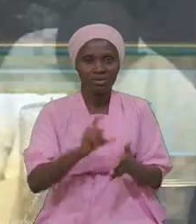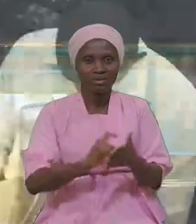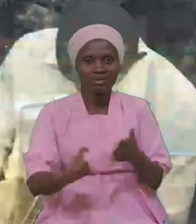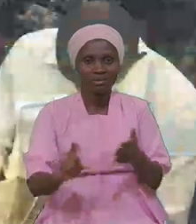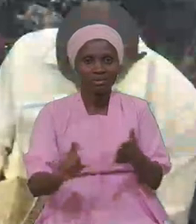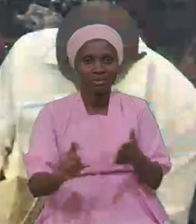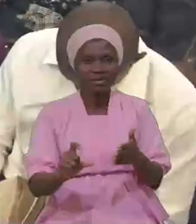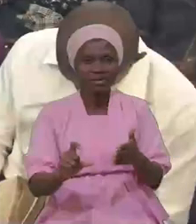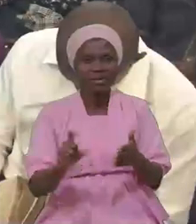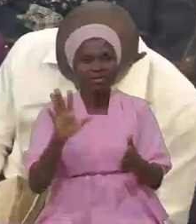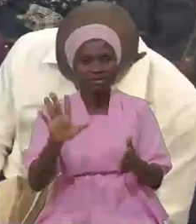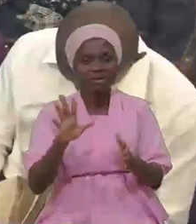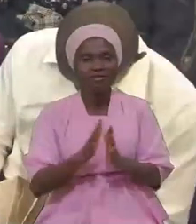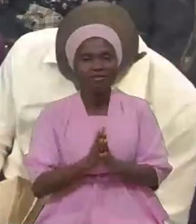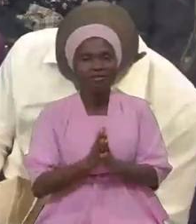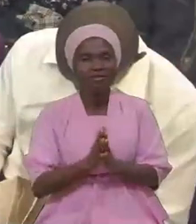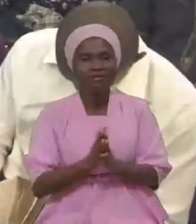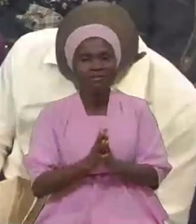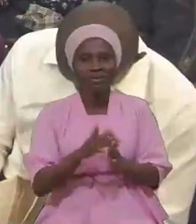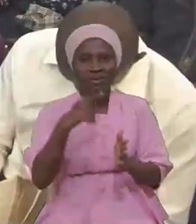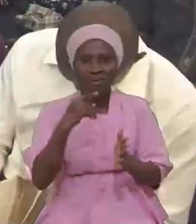verset 5.